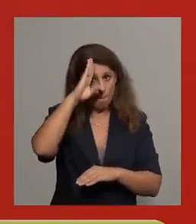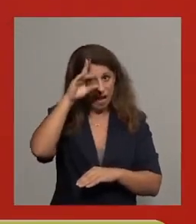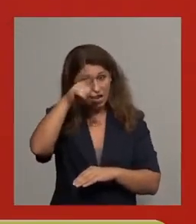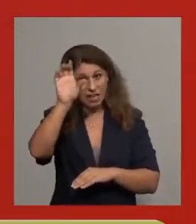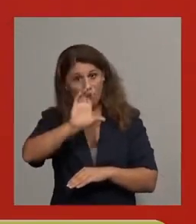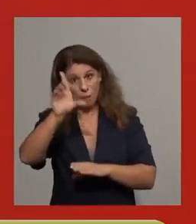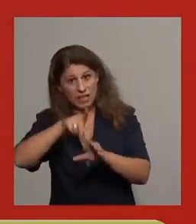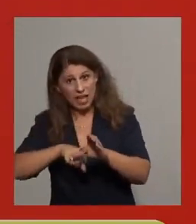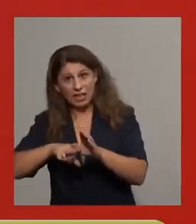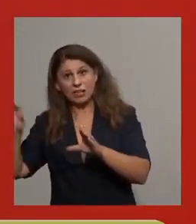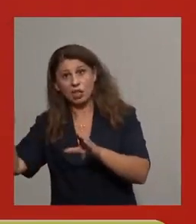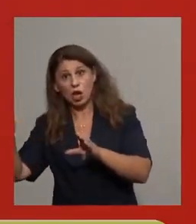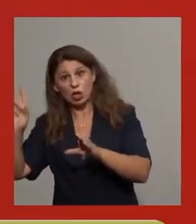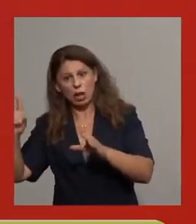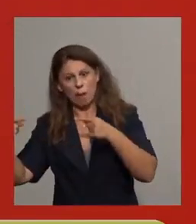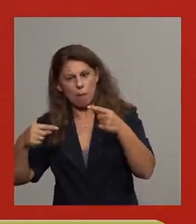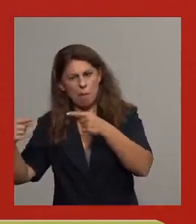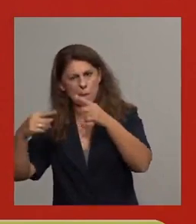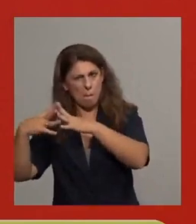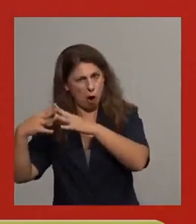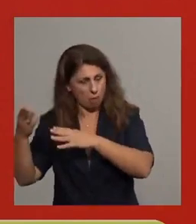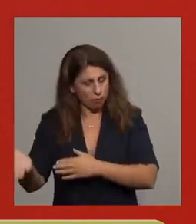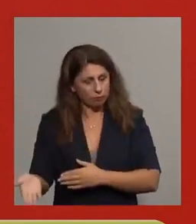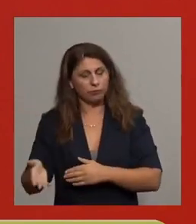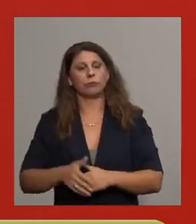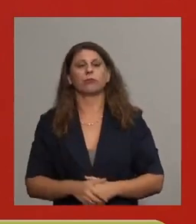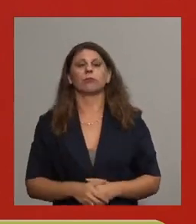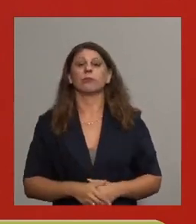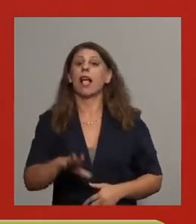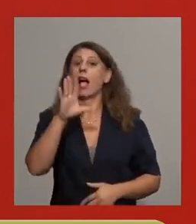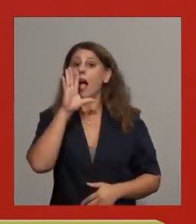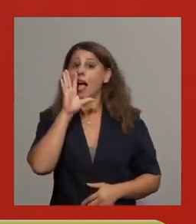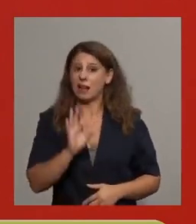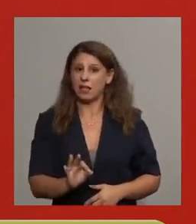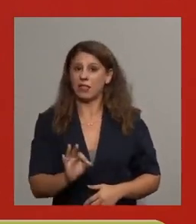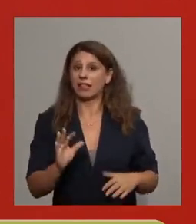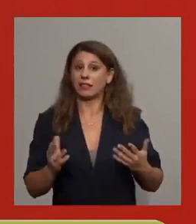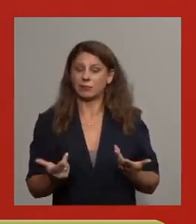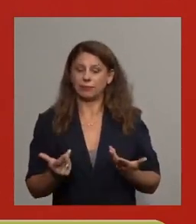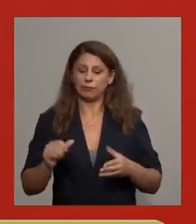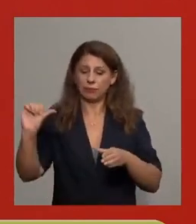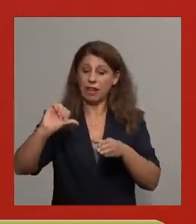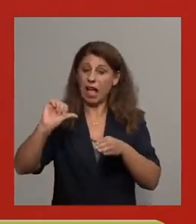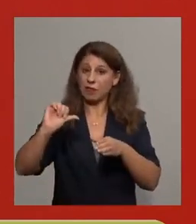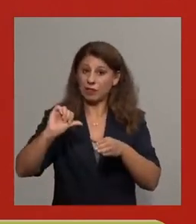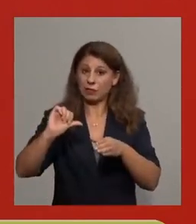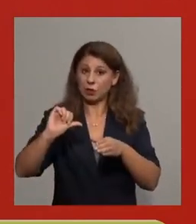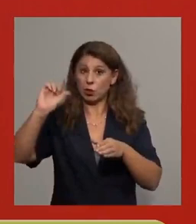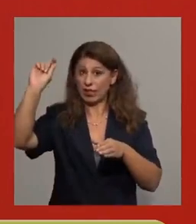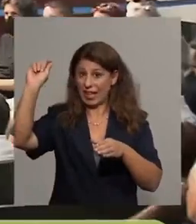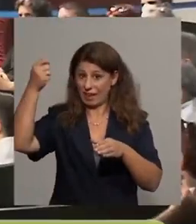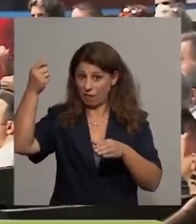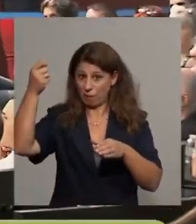Πολιτειών, Ευρωπαϊκής Ένωσης και Ρωσίας. Η αλήθεια είναι ότι η μετατροπή των καυσίμων και του